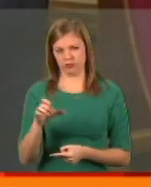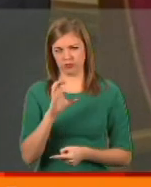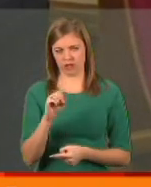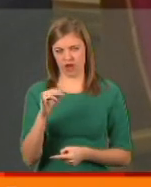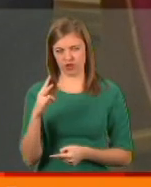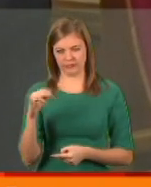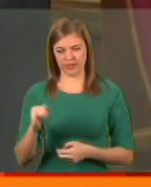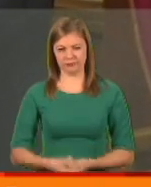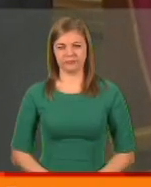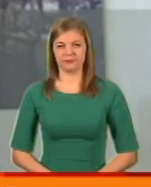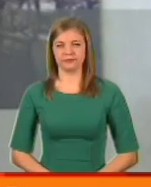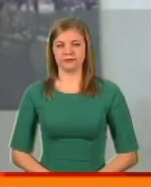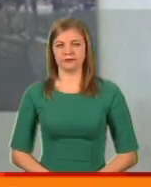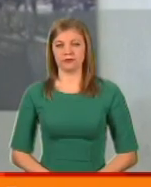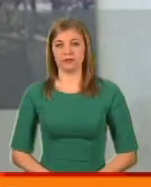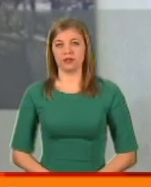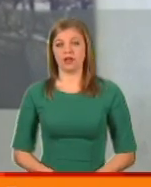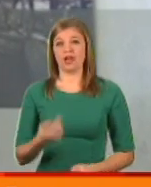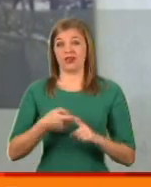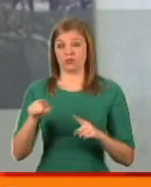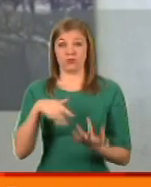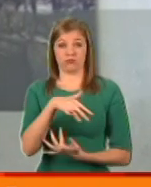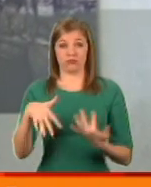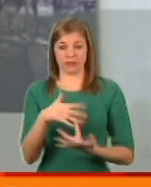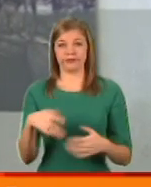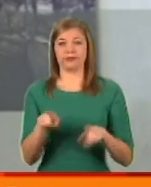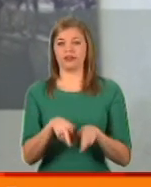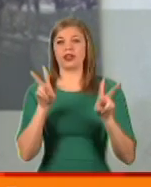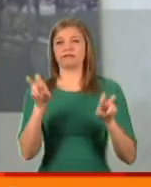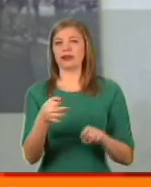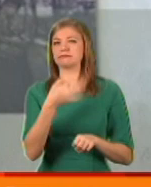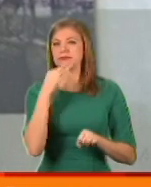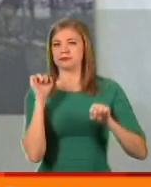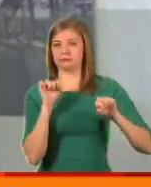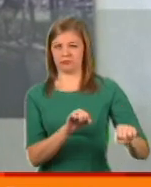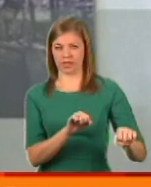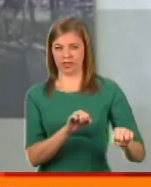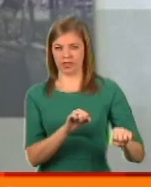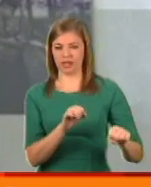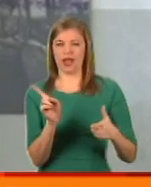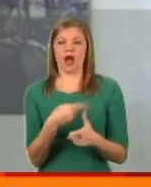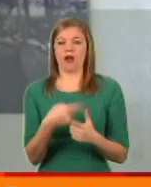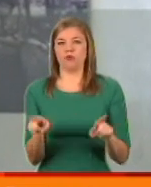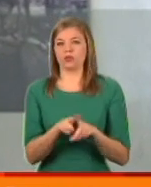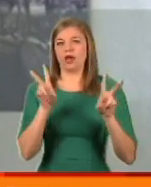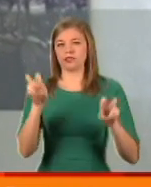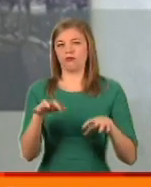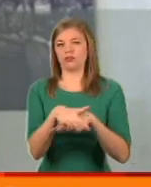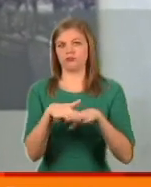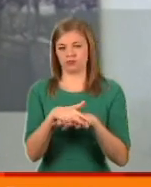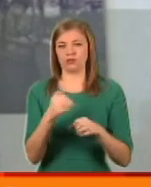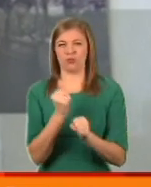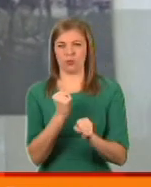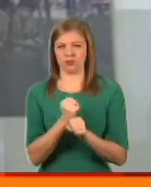Саакашвілі. Той безлад, який так звані прихильники або так звана громадськість